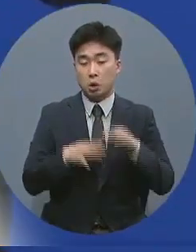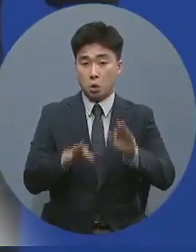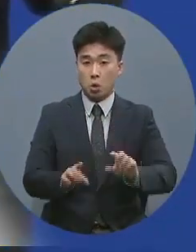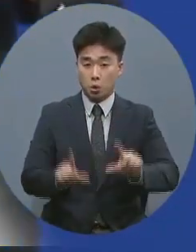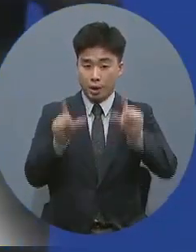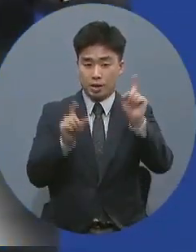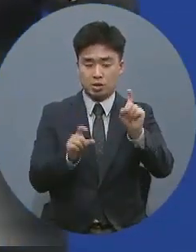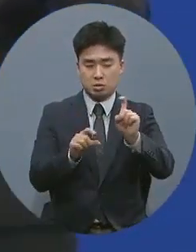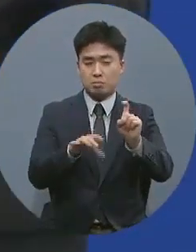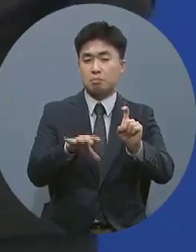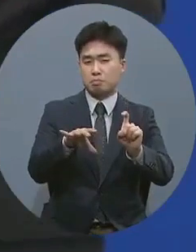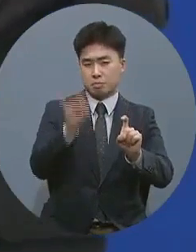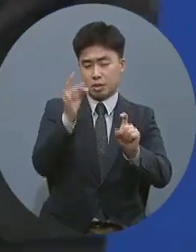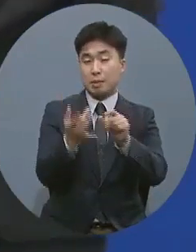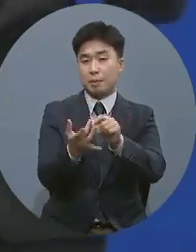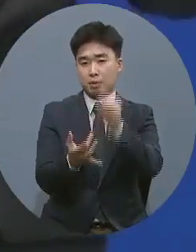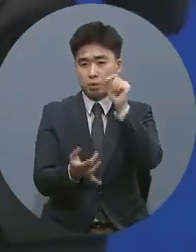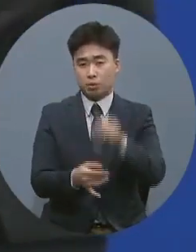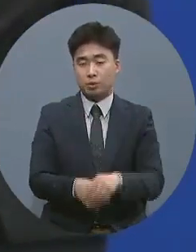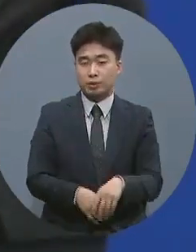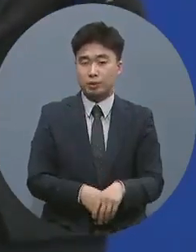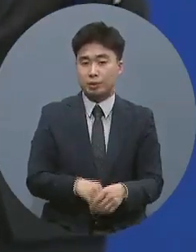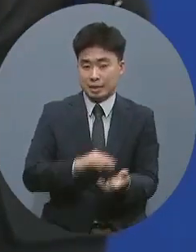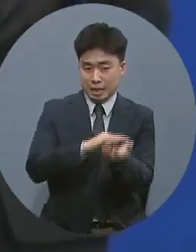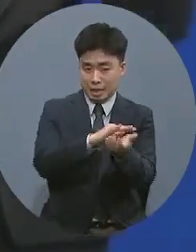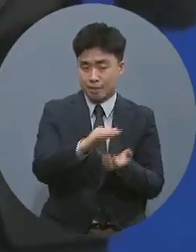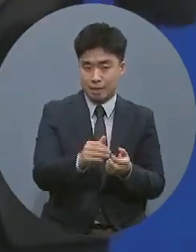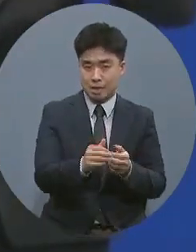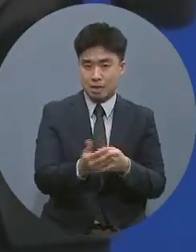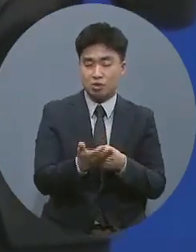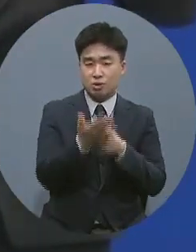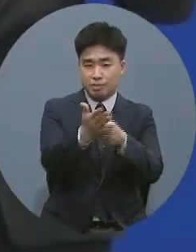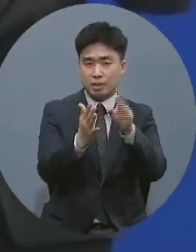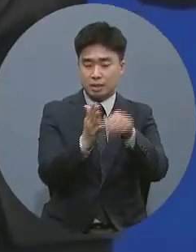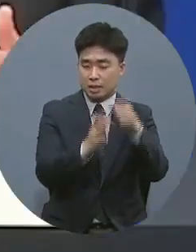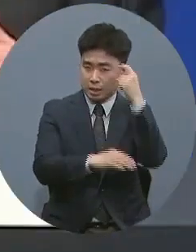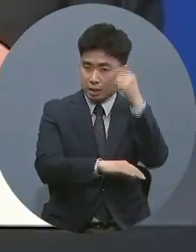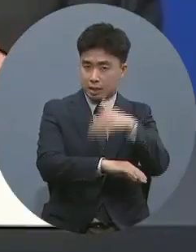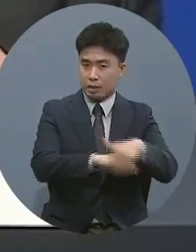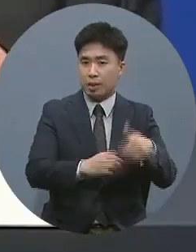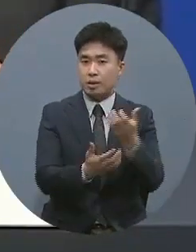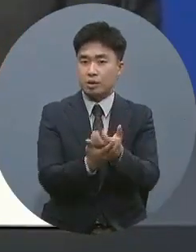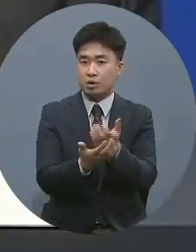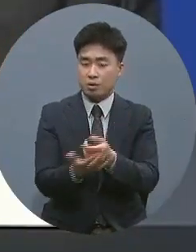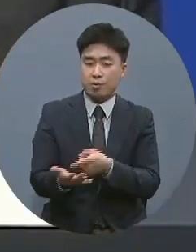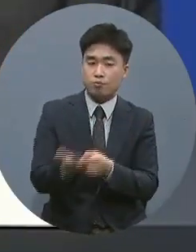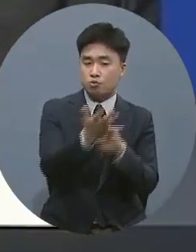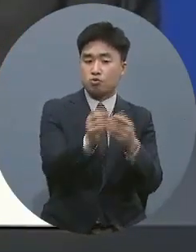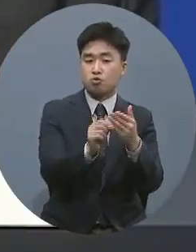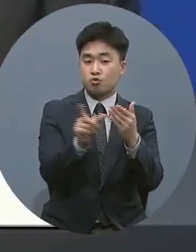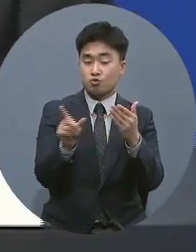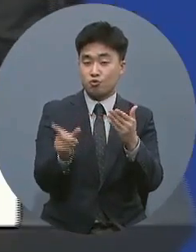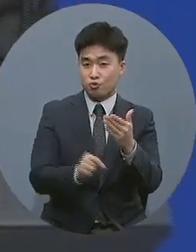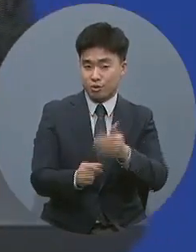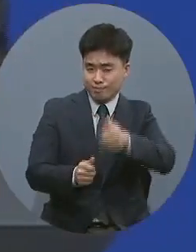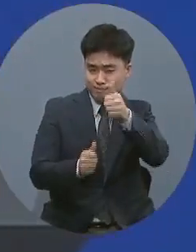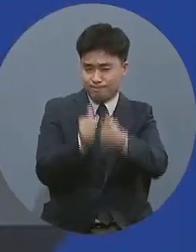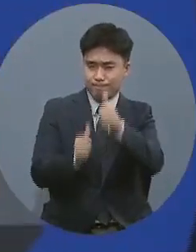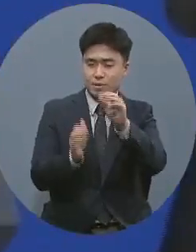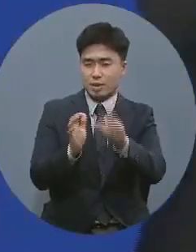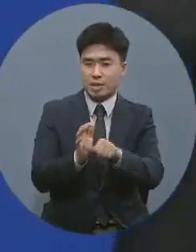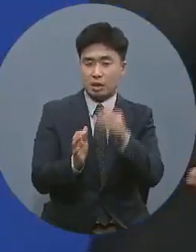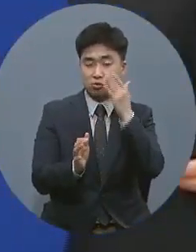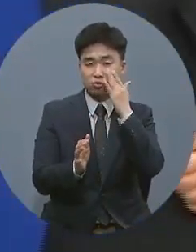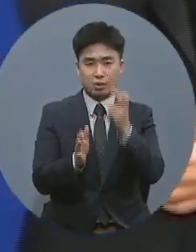우선 10곳을 선정하는데 이달 예비심사 때 지자체도 일부 계획서를 내야 하고 9월 본심사에서는 지자체가 최종